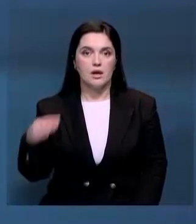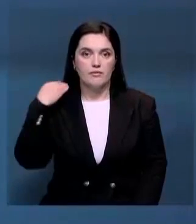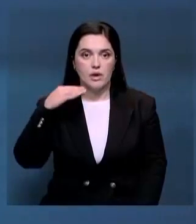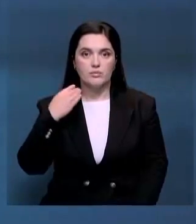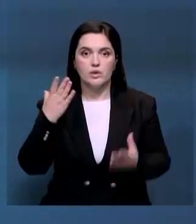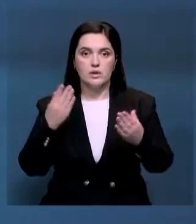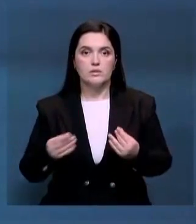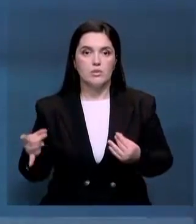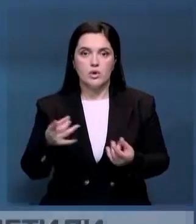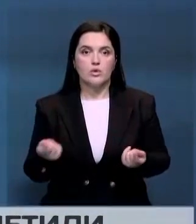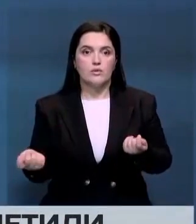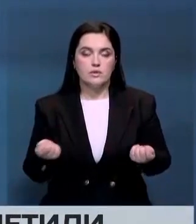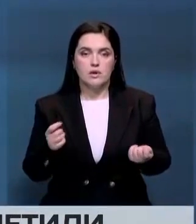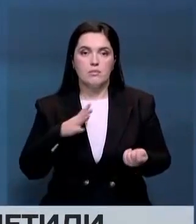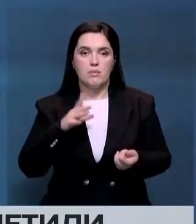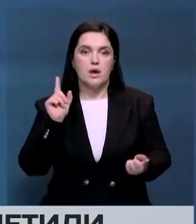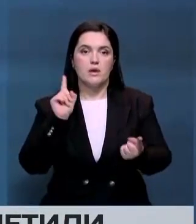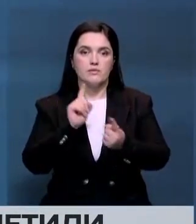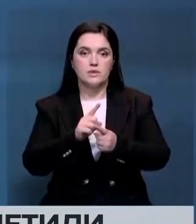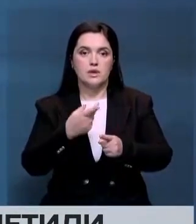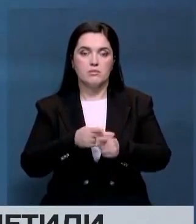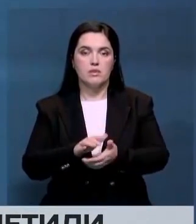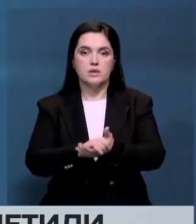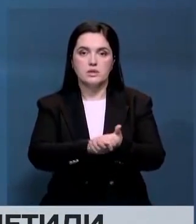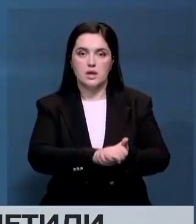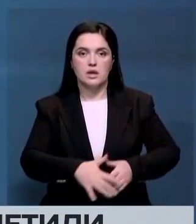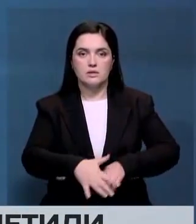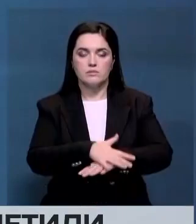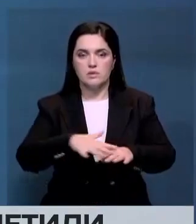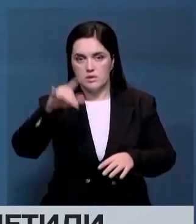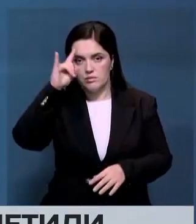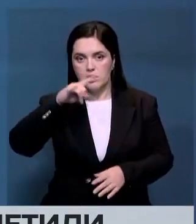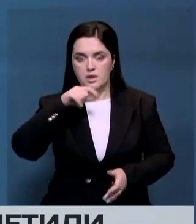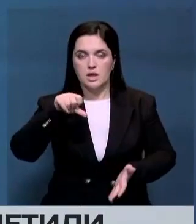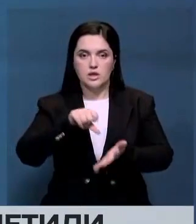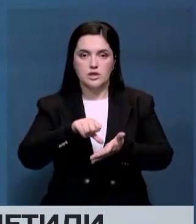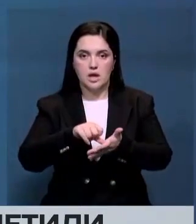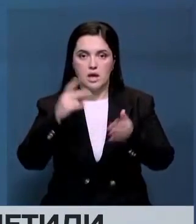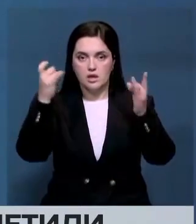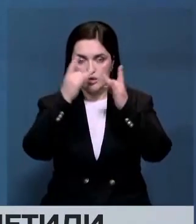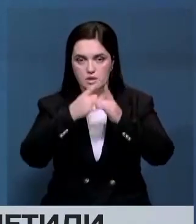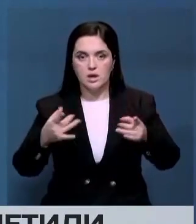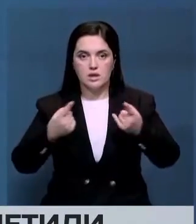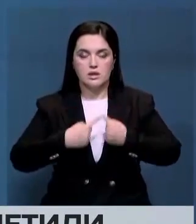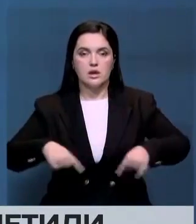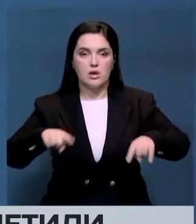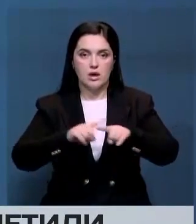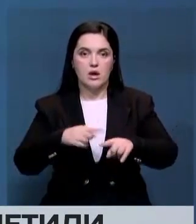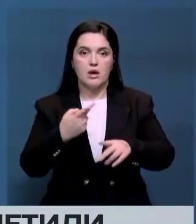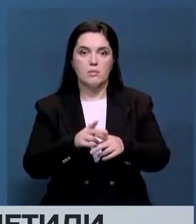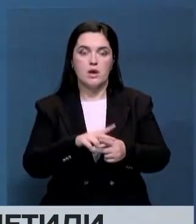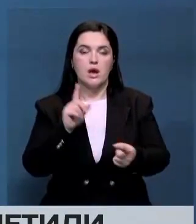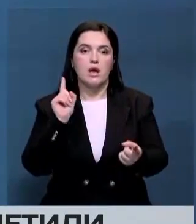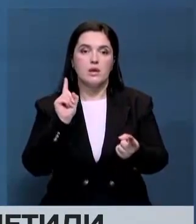В Актобе накануне Дня Республики руководитель области провел встречу с региональным активом Ассамблеи народа Казахстана и членами